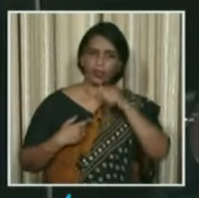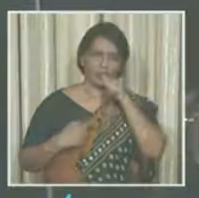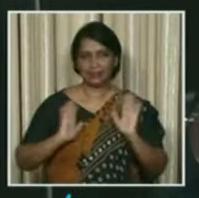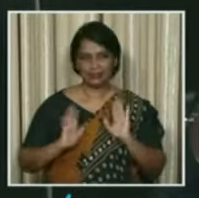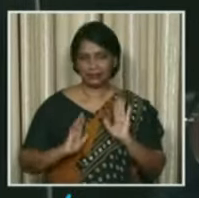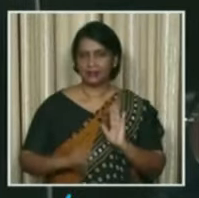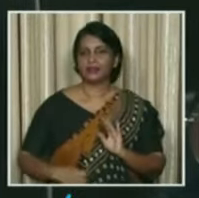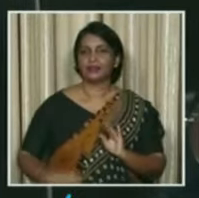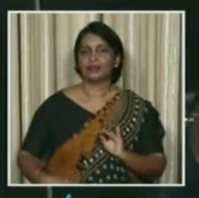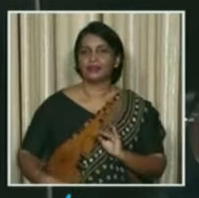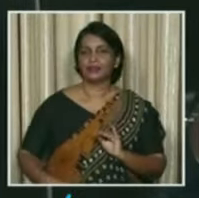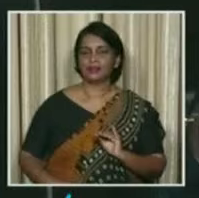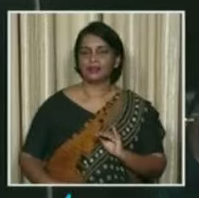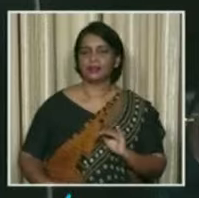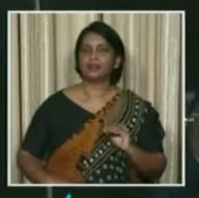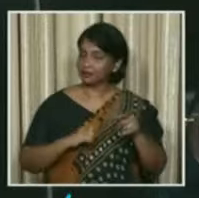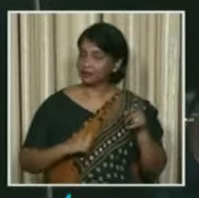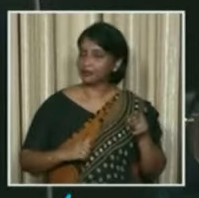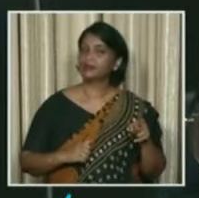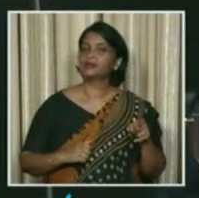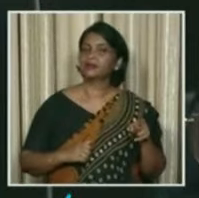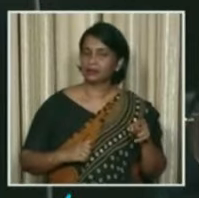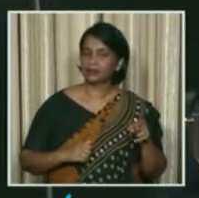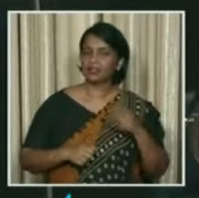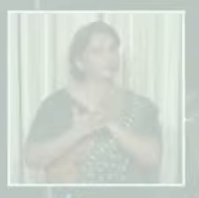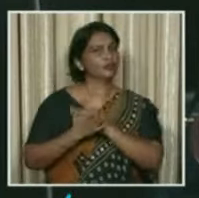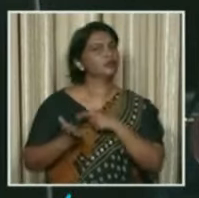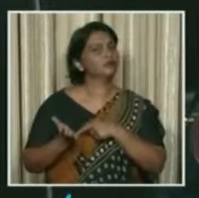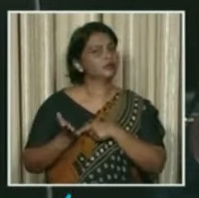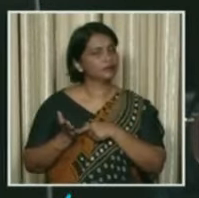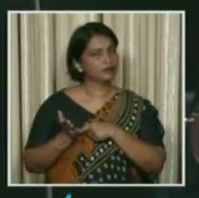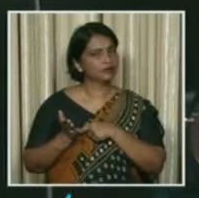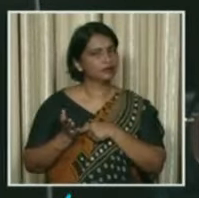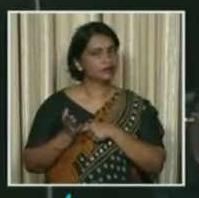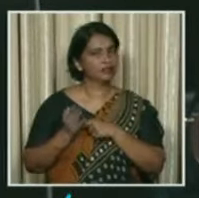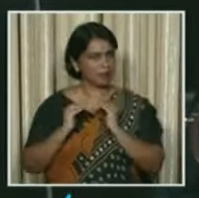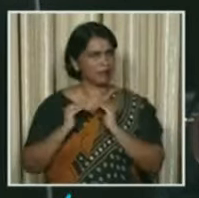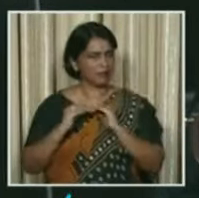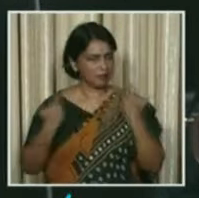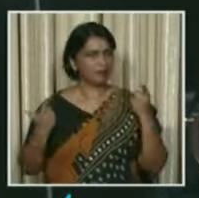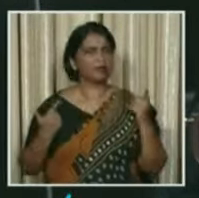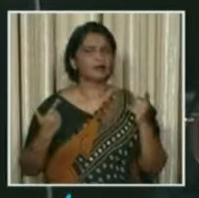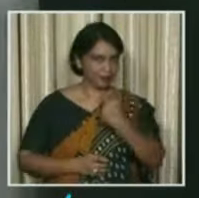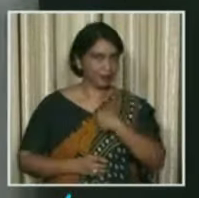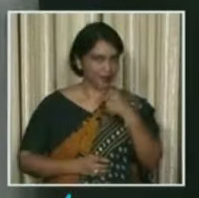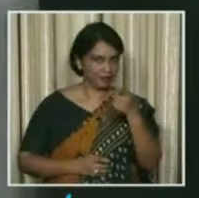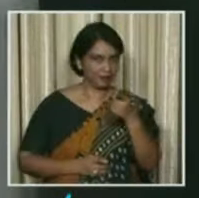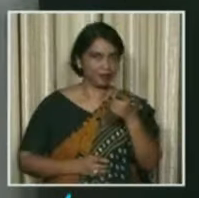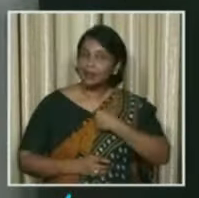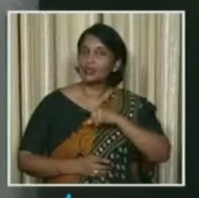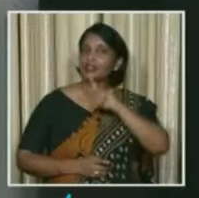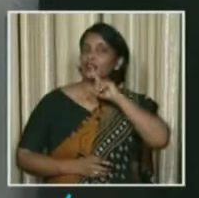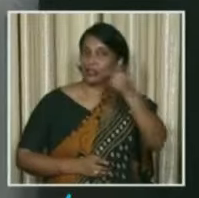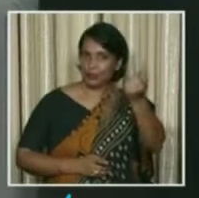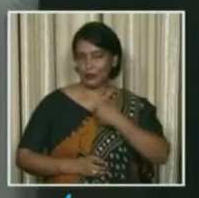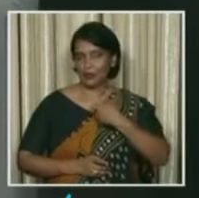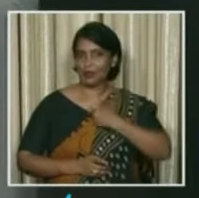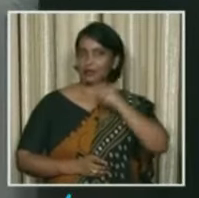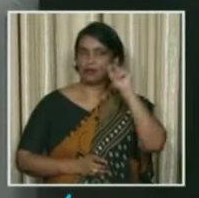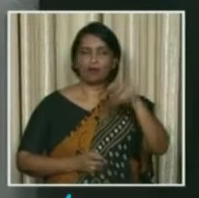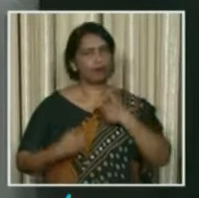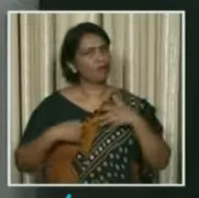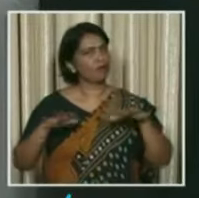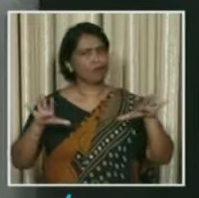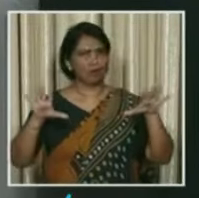වැරද්දක් කළදී. ඒ කරපු ක්‍රියාව ආණ්ඩු ක්‍රම ව්‍යවස්ථාවට පටහැනිද නැද්ද කියන එකයි මට දැනගන්න ඕන. කිව්වේ මම පුදුමයකට